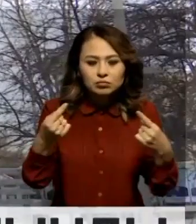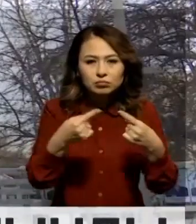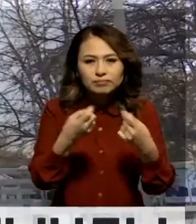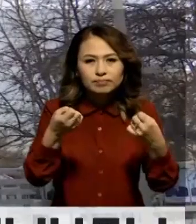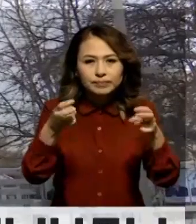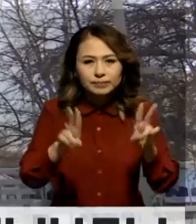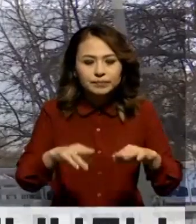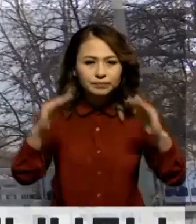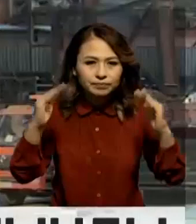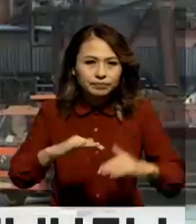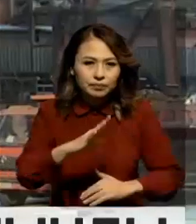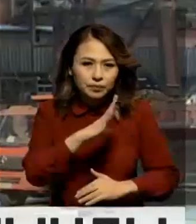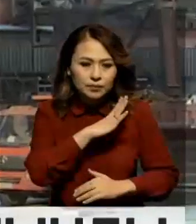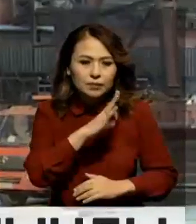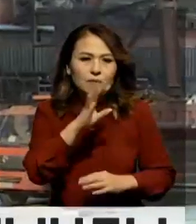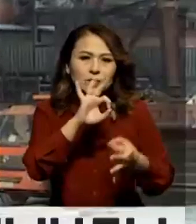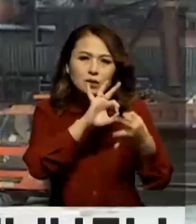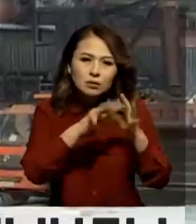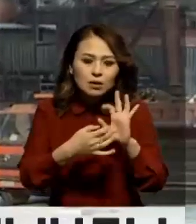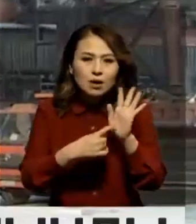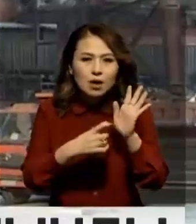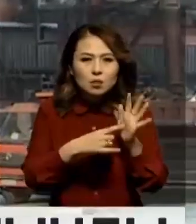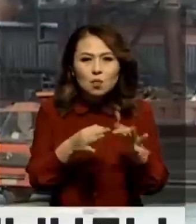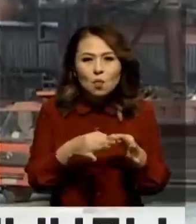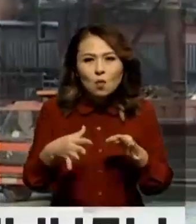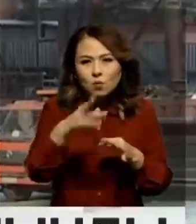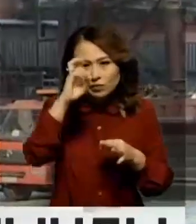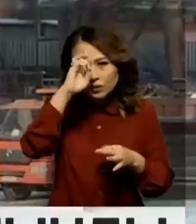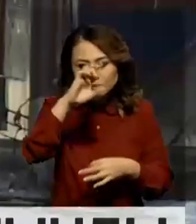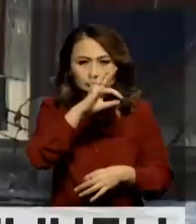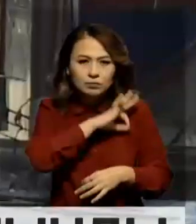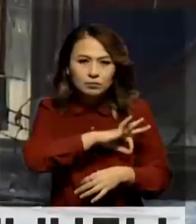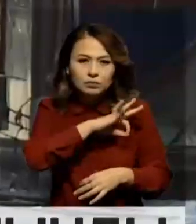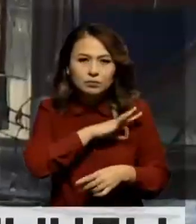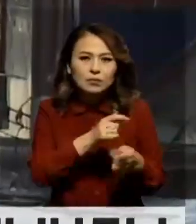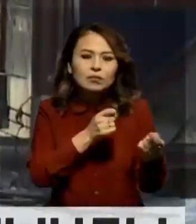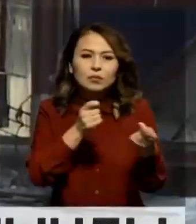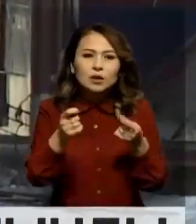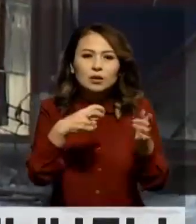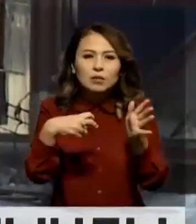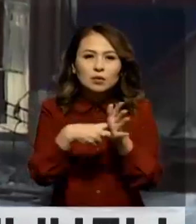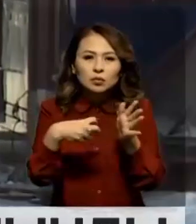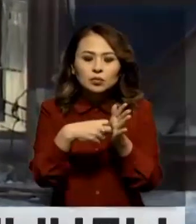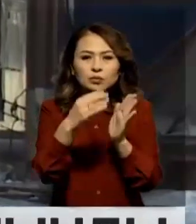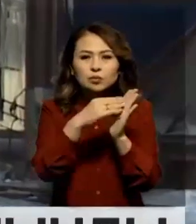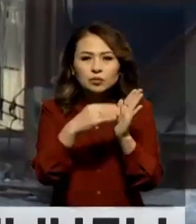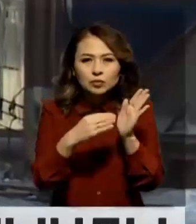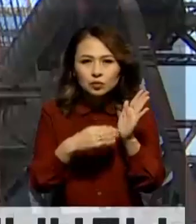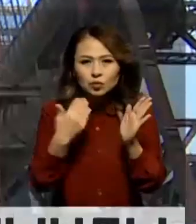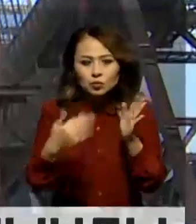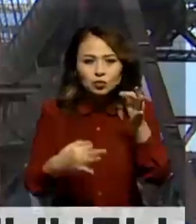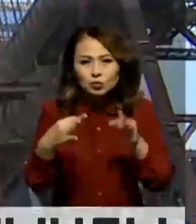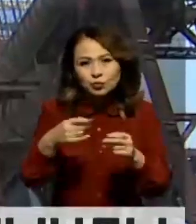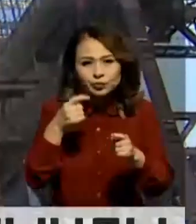қасақана төмендеткен. Осы істі мұқият зерттеген Қарағанды облысы мемлекеттік кірістер департаменті өкілдері әкімшілік хаттама толтырып оны сотқа